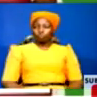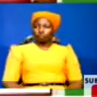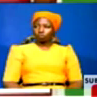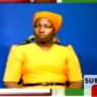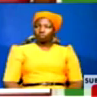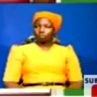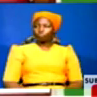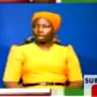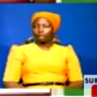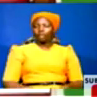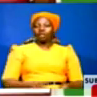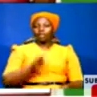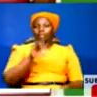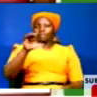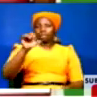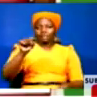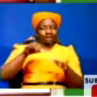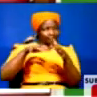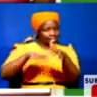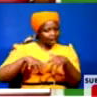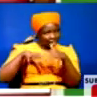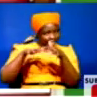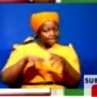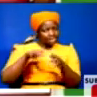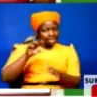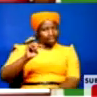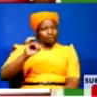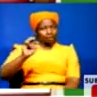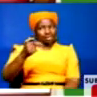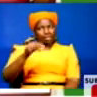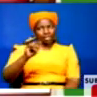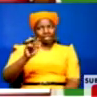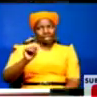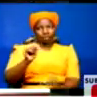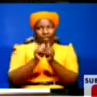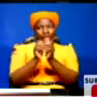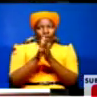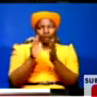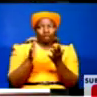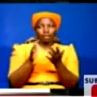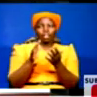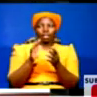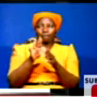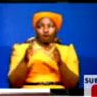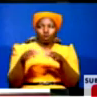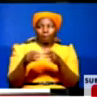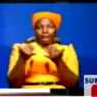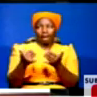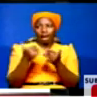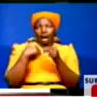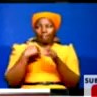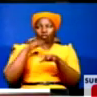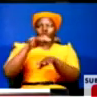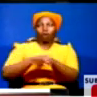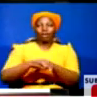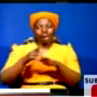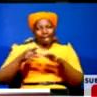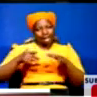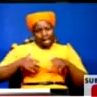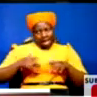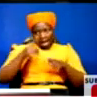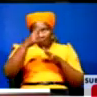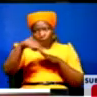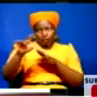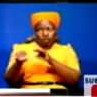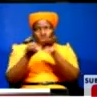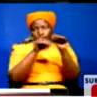Waziri wa kilimo Mithika Linturi na madalili wake sasa wamepata idhini ya kumhamisha mkewe ambaye walikosana aliye pia